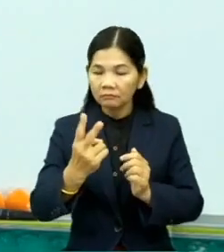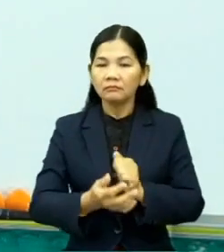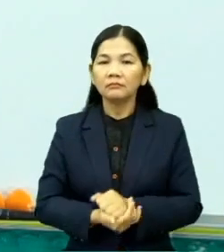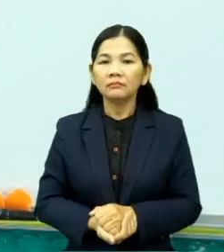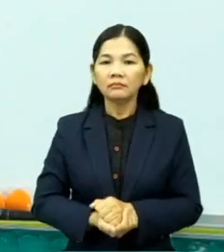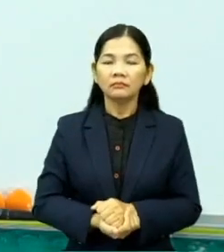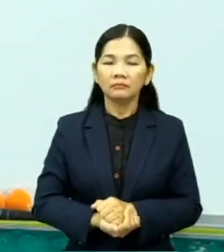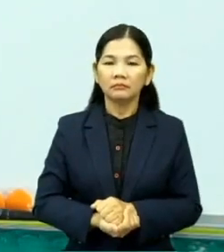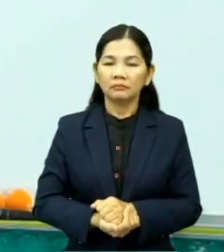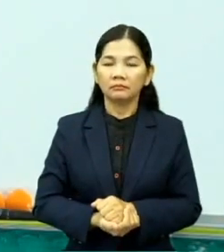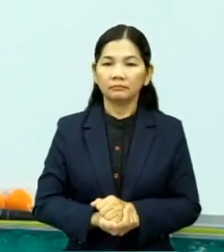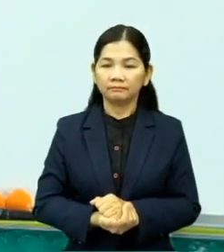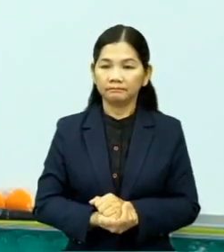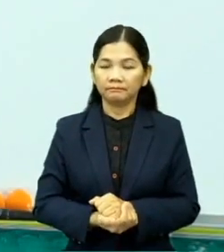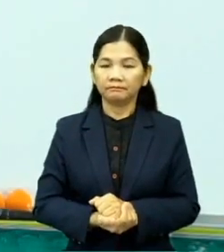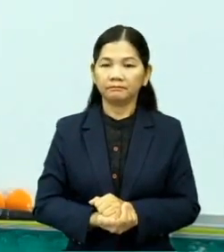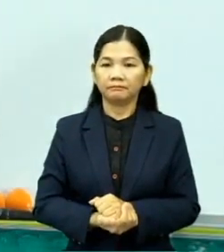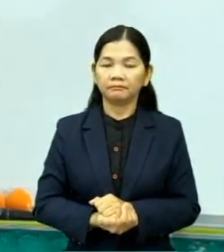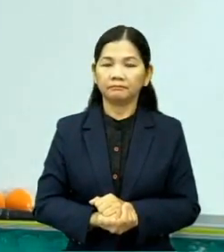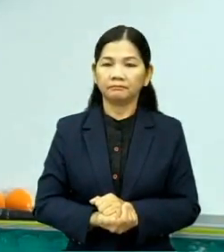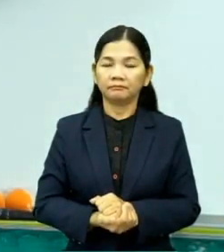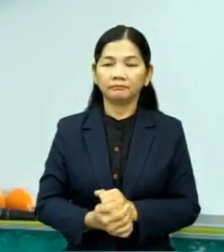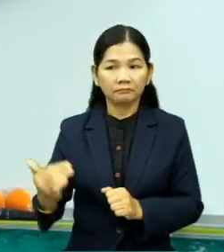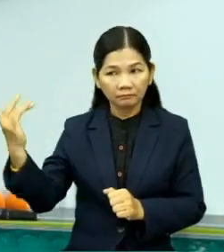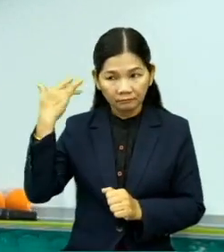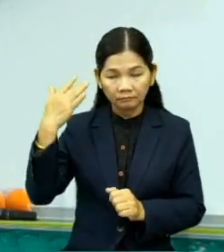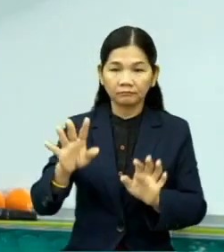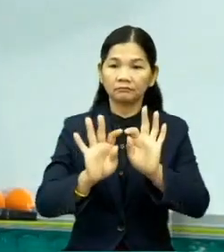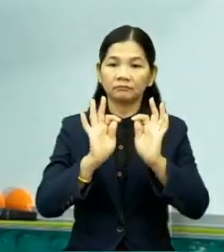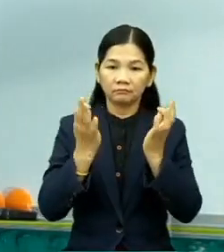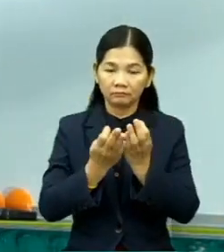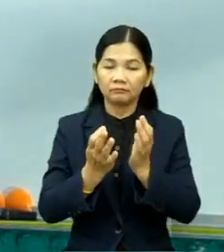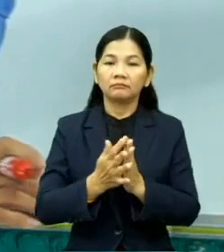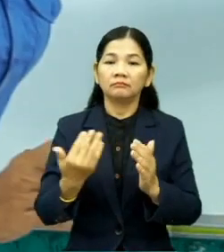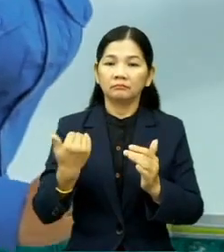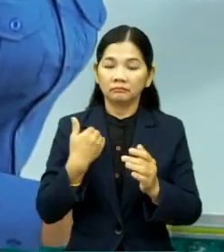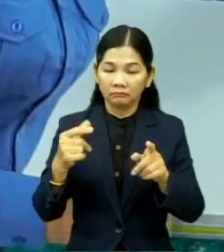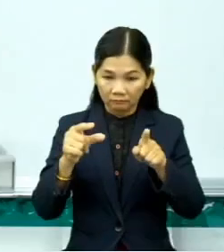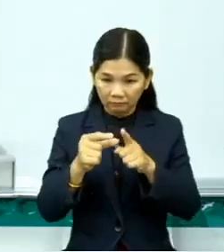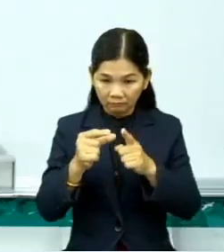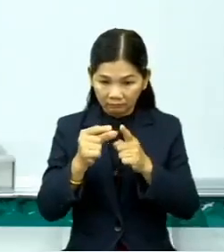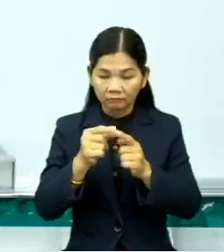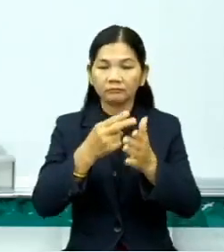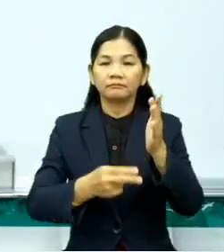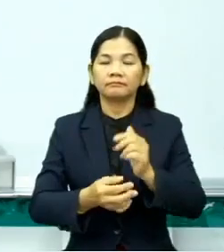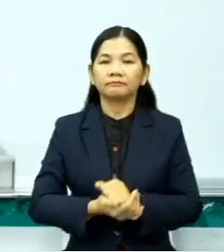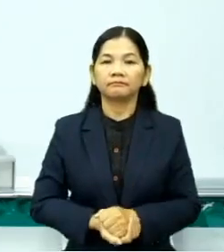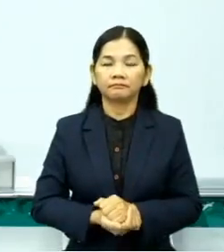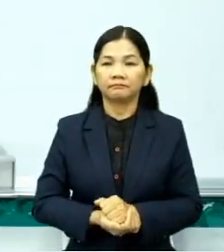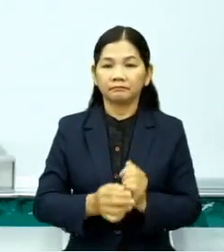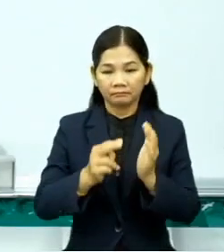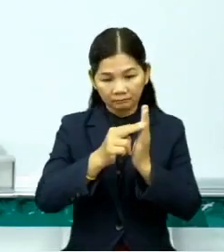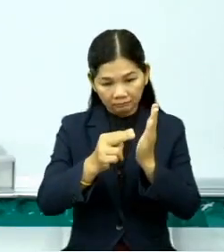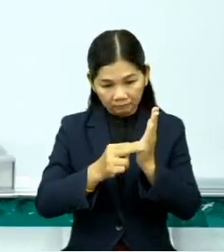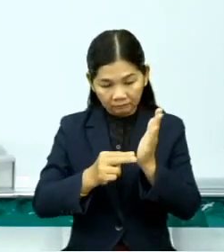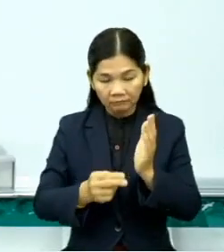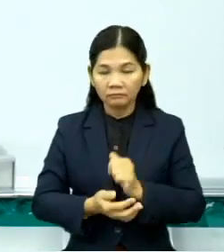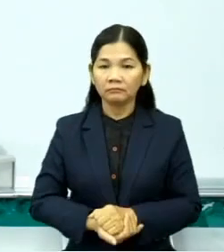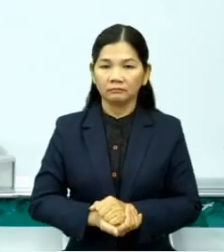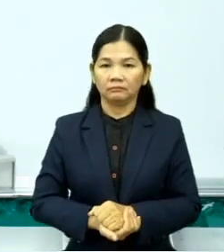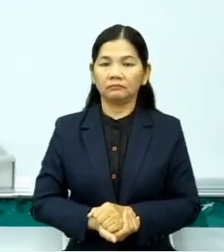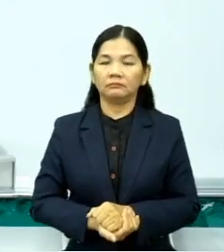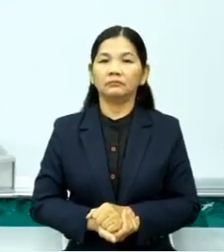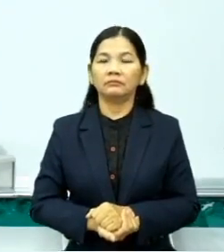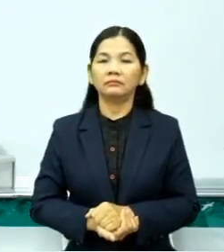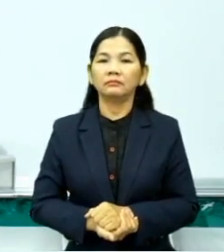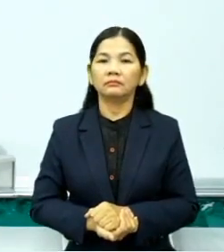ចាតើបើសតិសសម្បនឹងពាក្យវងនេះចាតើមានពាក្យអ្វីទៅនៅក្នុងអត្ថបទរបស់យើង